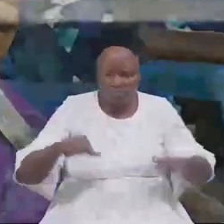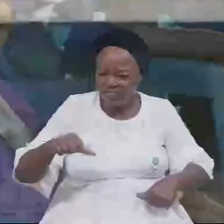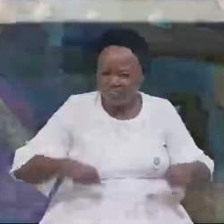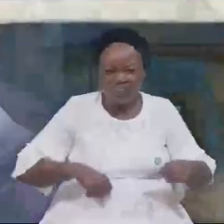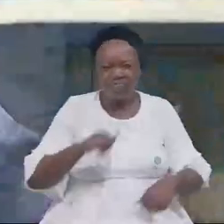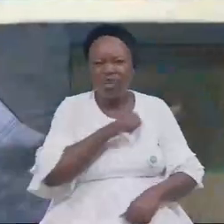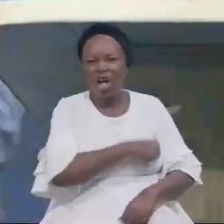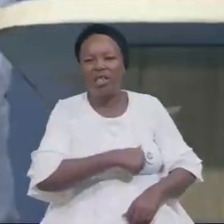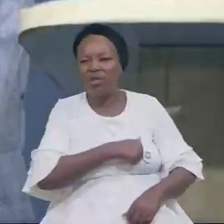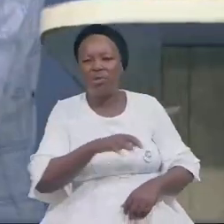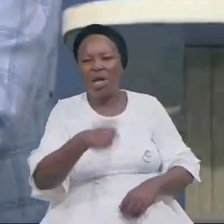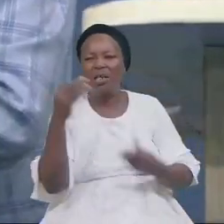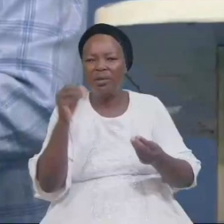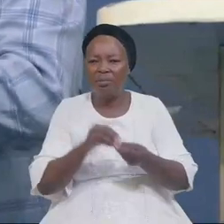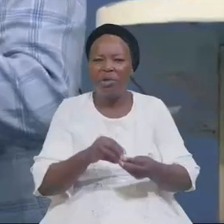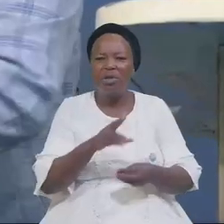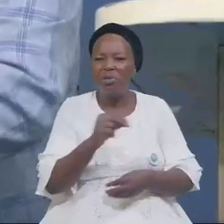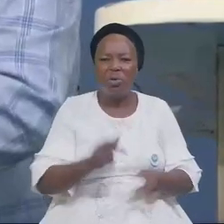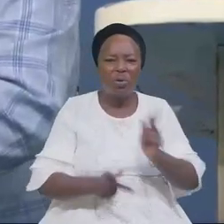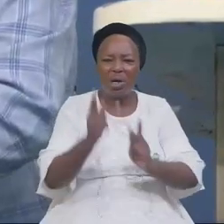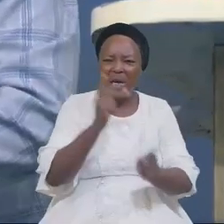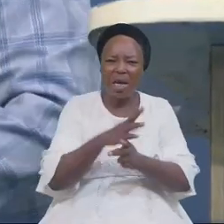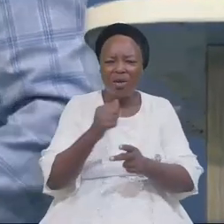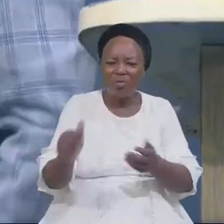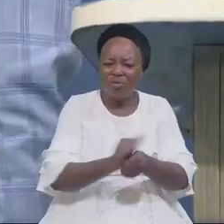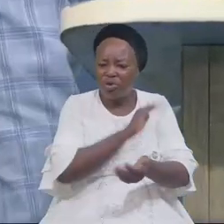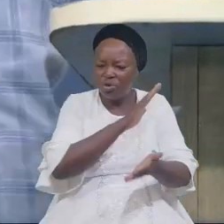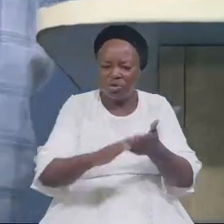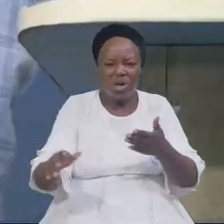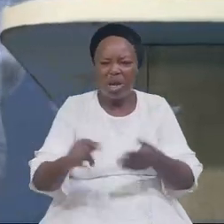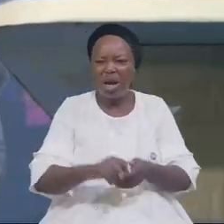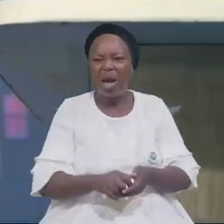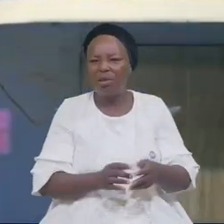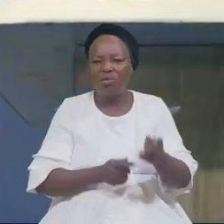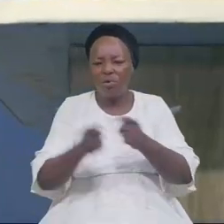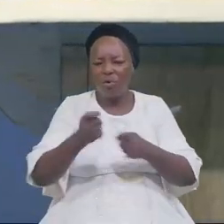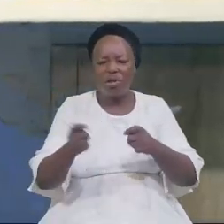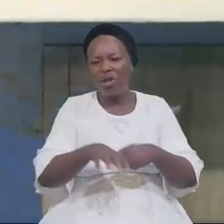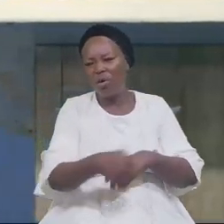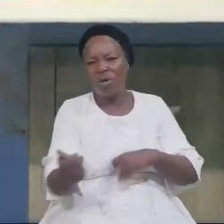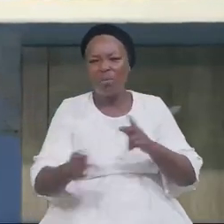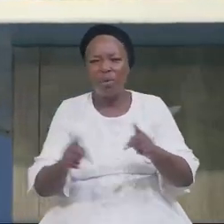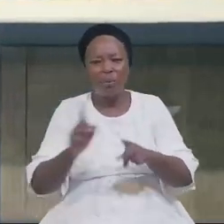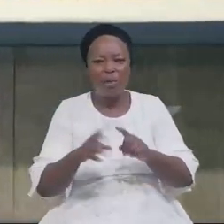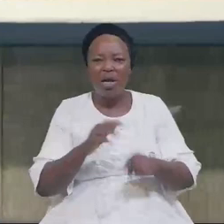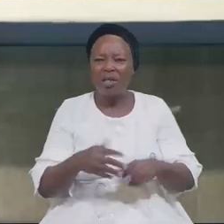il n'y a plus de vantardisme, et il n'y a plus le fait de régner sur les gens avec la méchanceté.